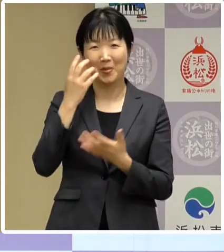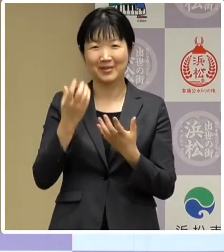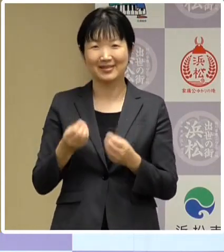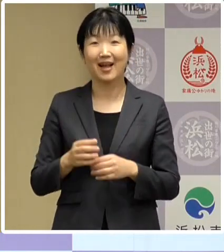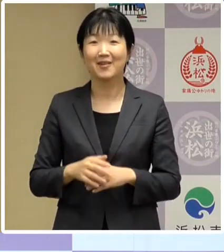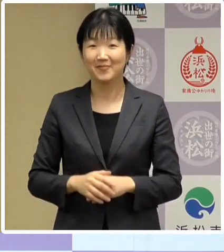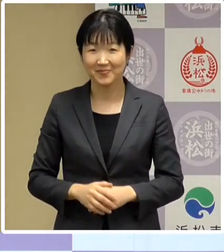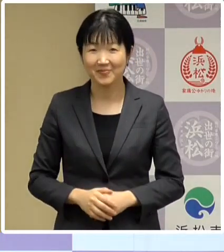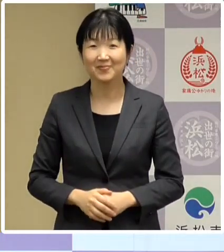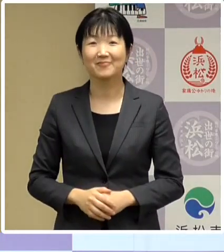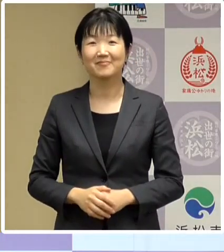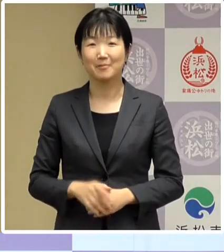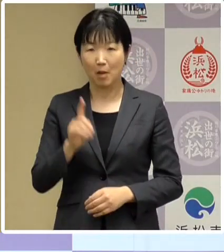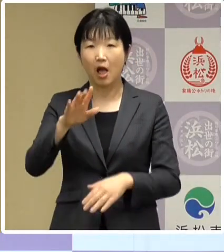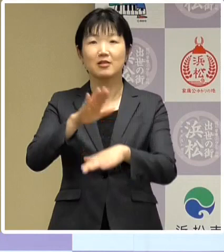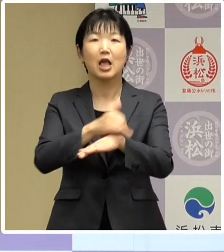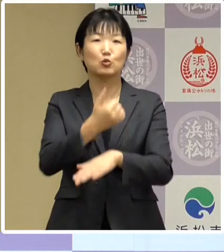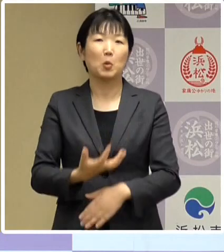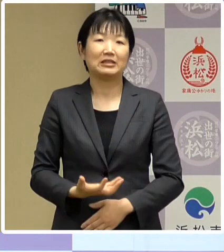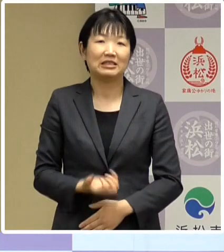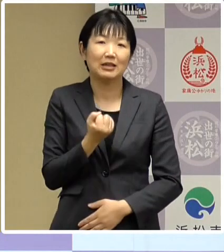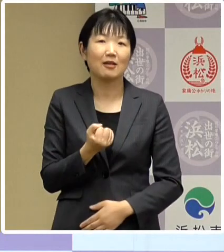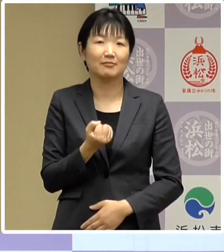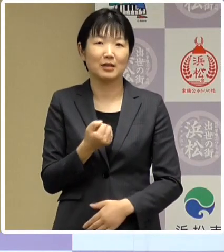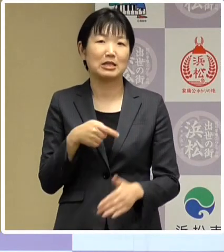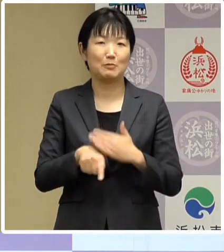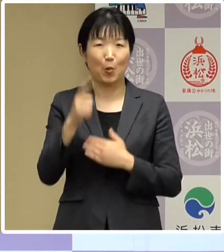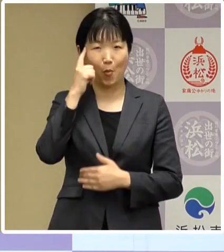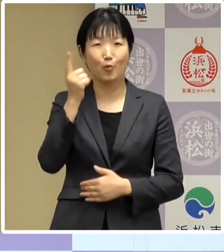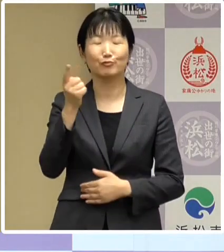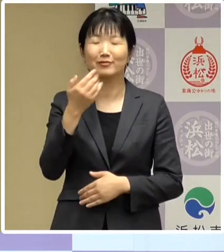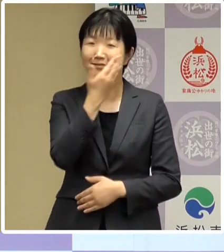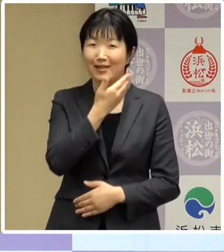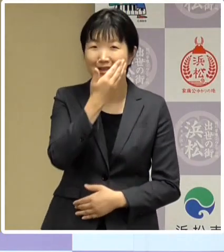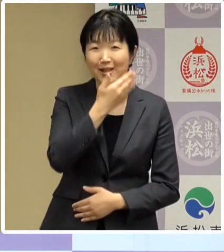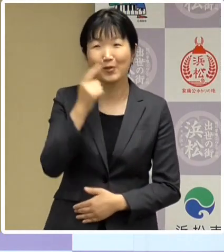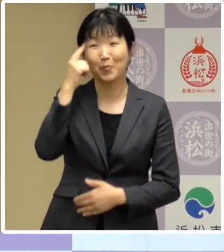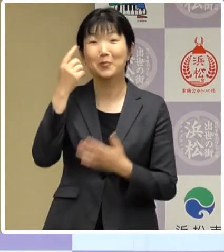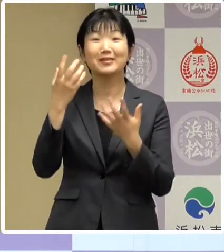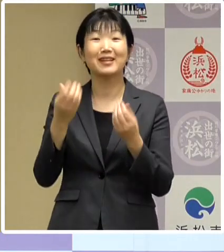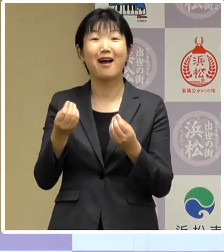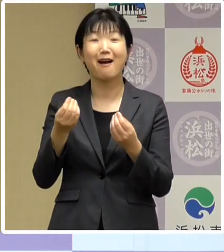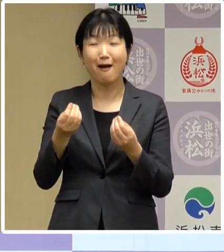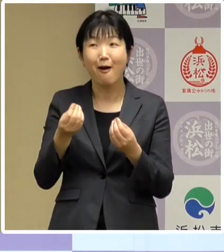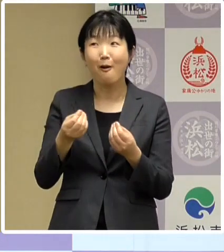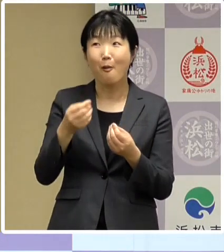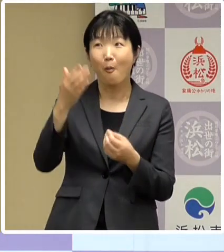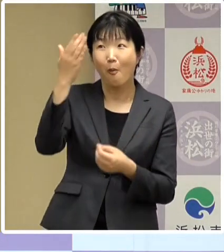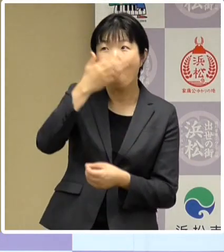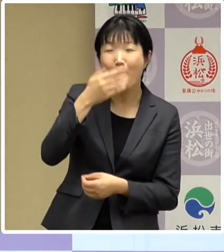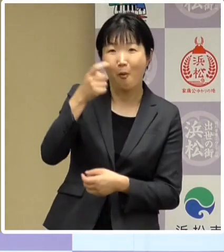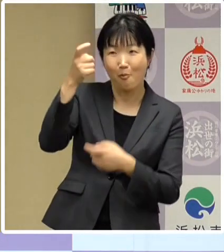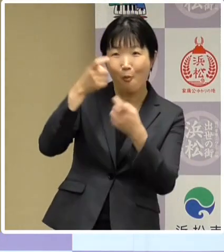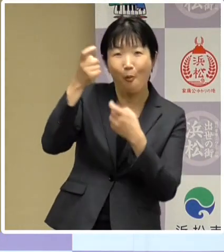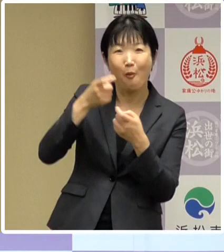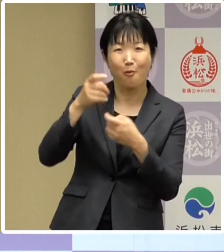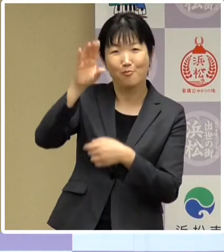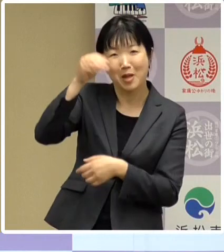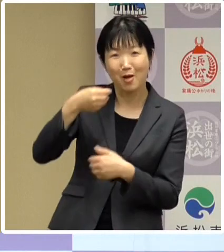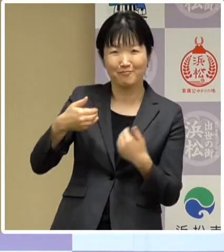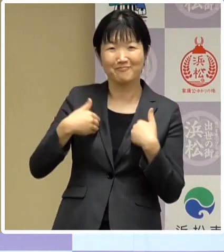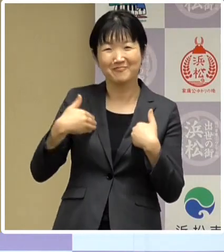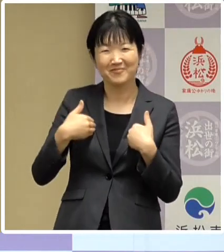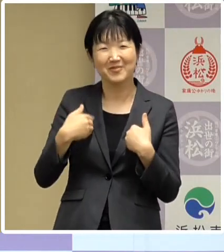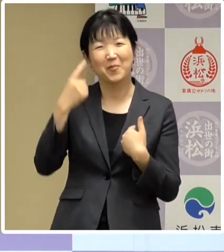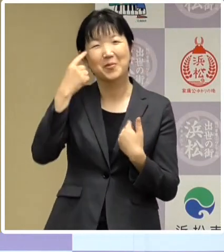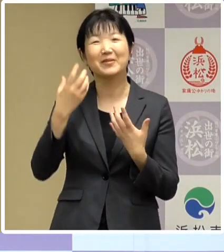ちゃんと選手を信頼していくということはすごく大事だと、まあ、見習うべき点が多いなというふうに思いました。 はい、すい